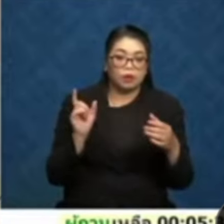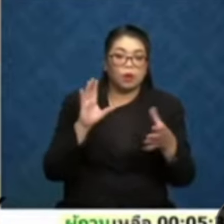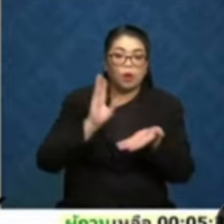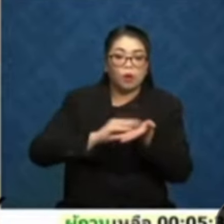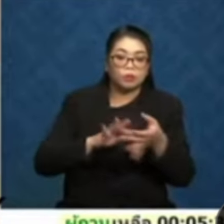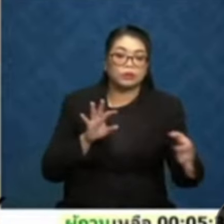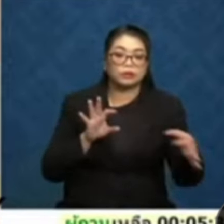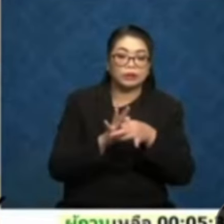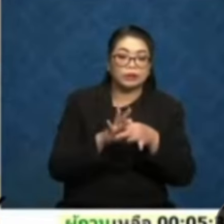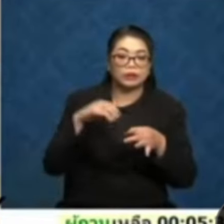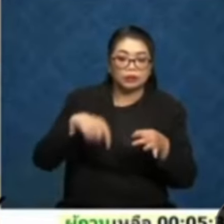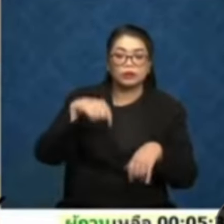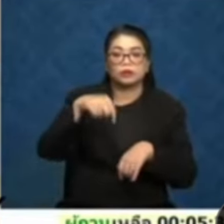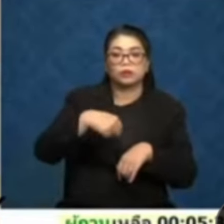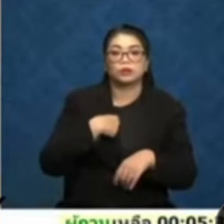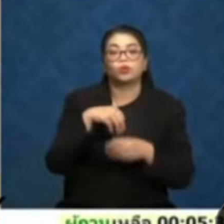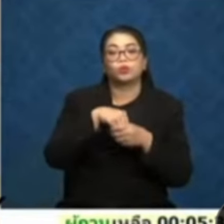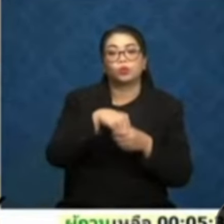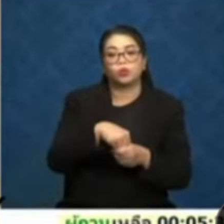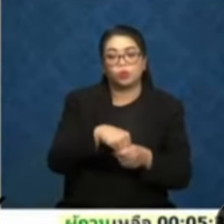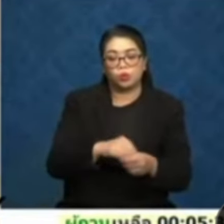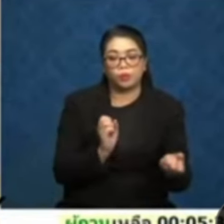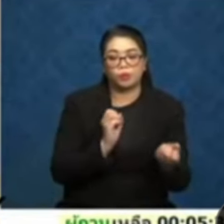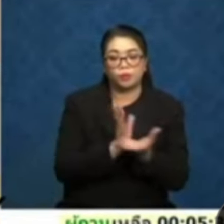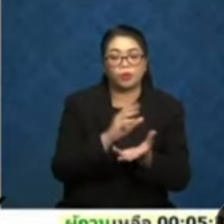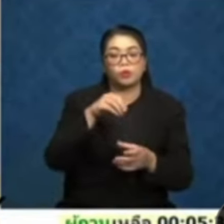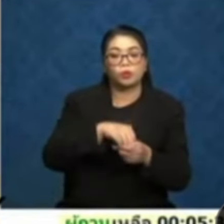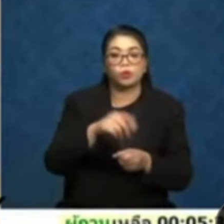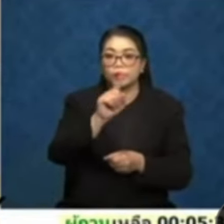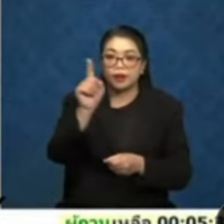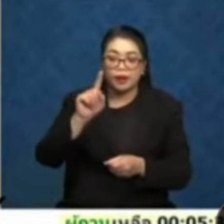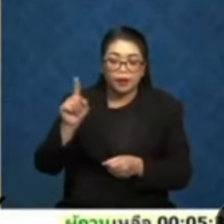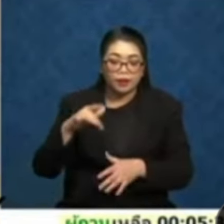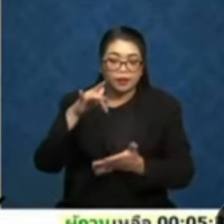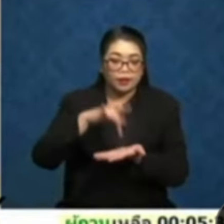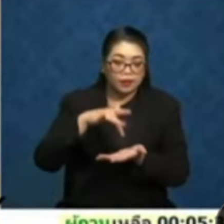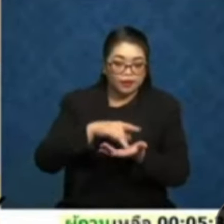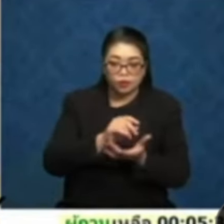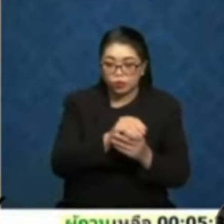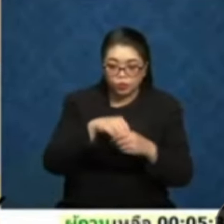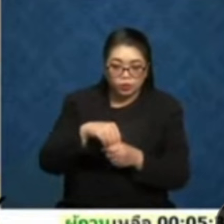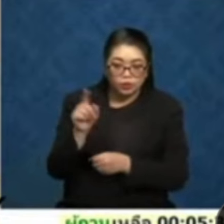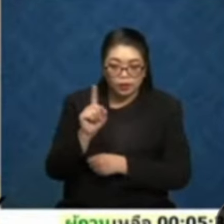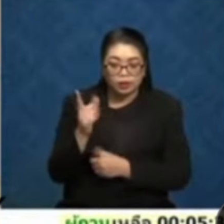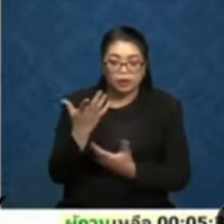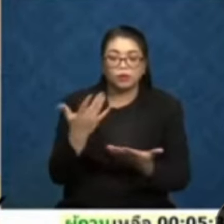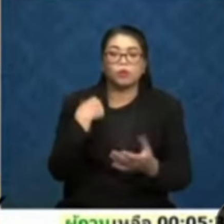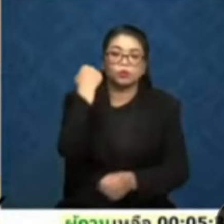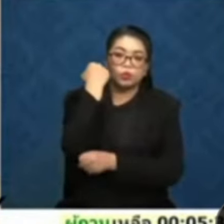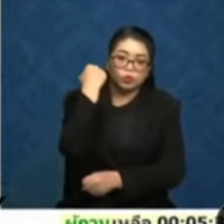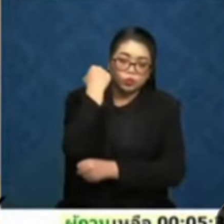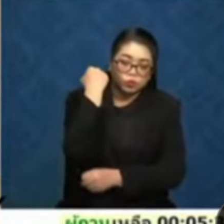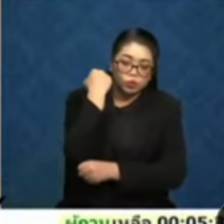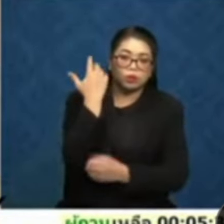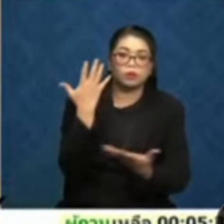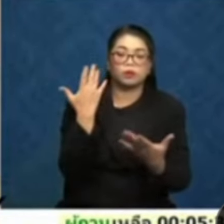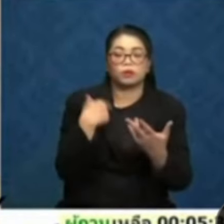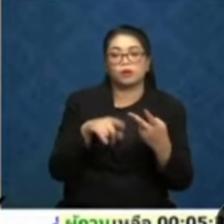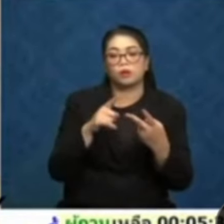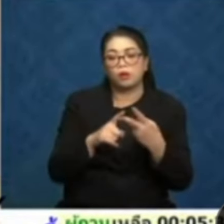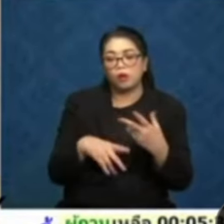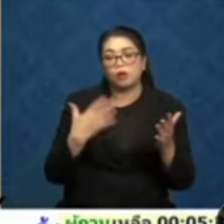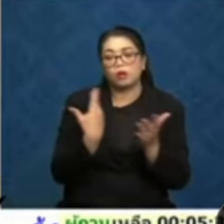มูลกันแล้วว่าในพื้นที่ที่พี่น้องประชาชนประสบเหตุนั้นเขามีเอ่อฐานะที่ยากจนอยู่แล้วนะคะเป็นผู้